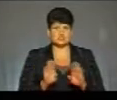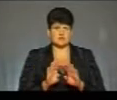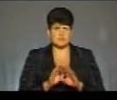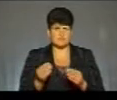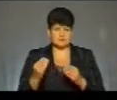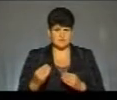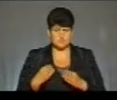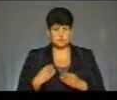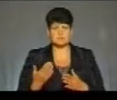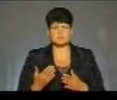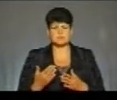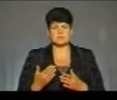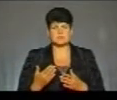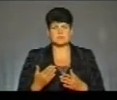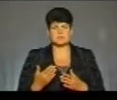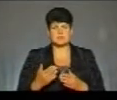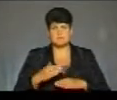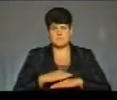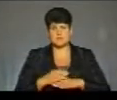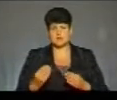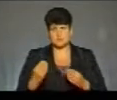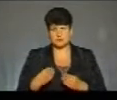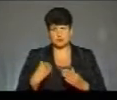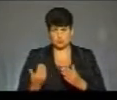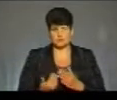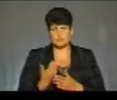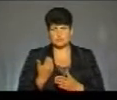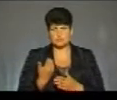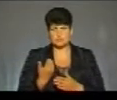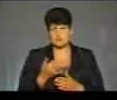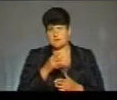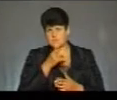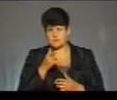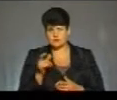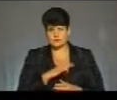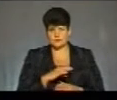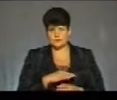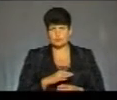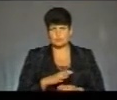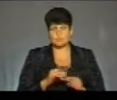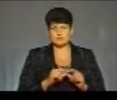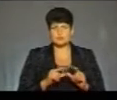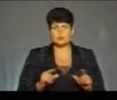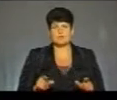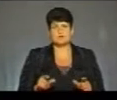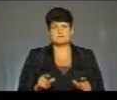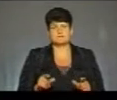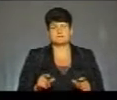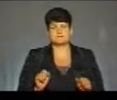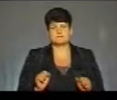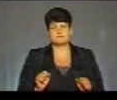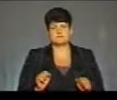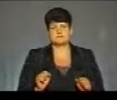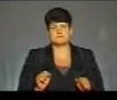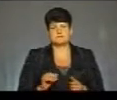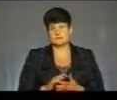теж парти другі новіші дасть, щоб на певний період використання, щоб були в школі. На